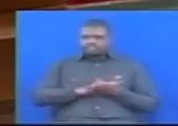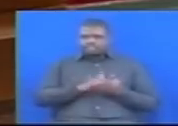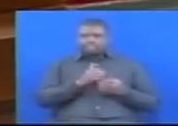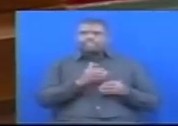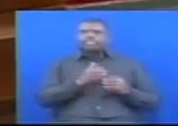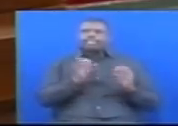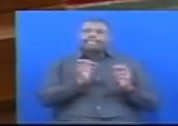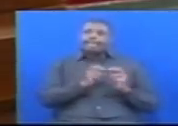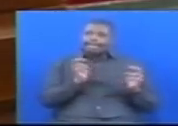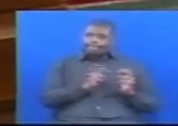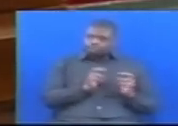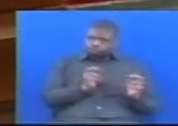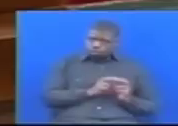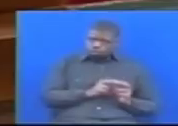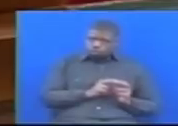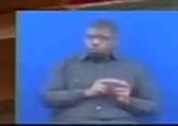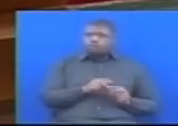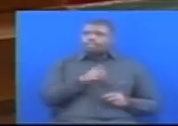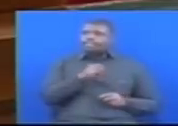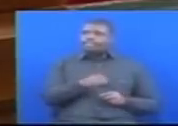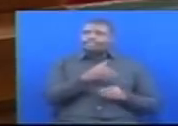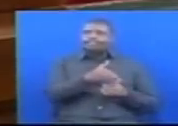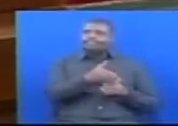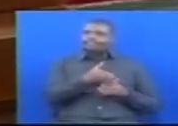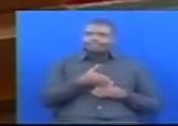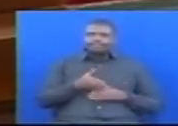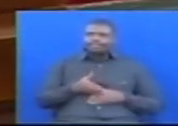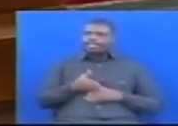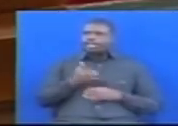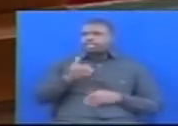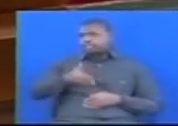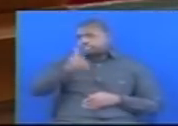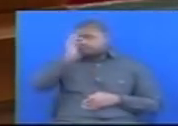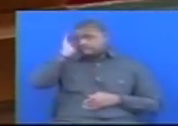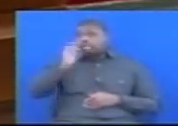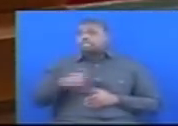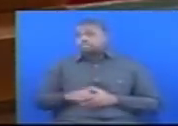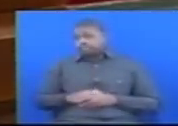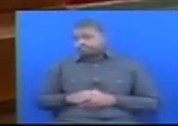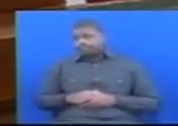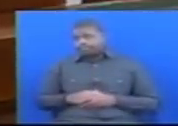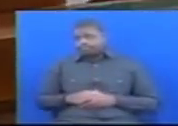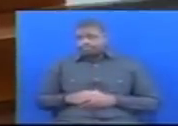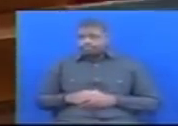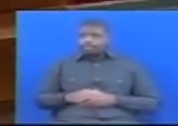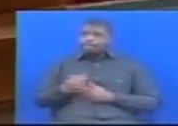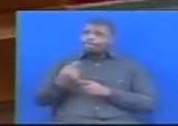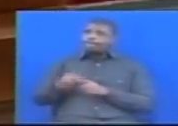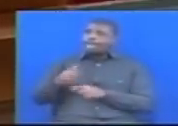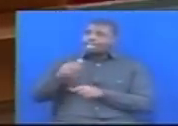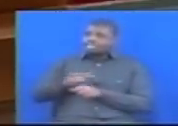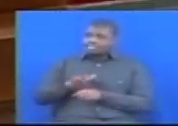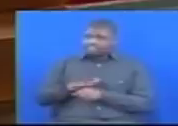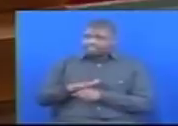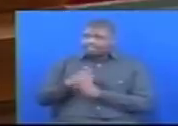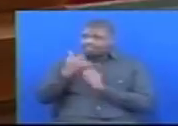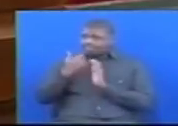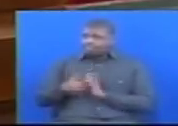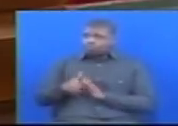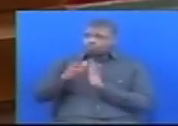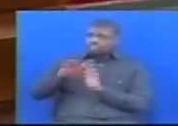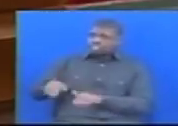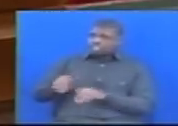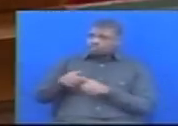umeme TANESCO ni shirika la serikali. Na kwa kweli kwa mara nyingi sana ingekuwa